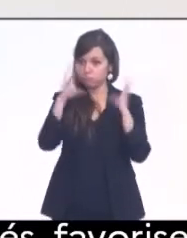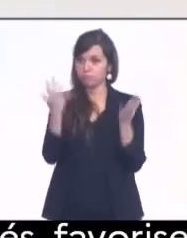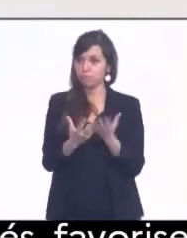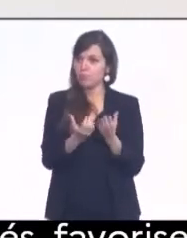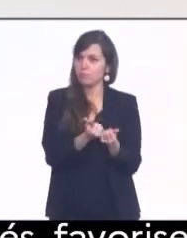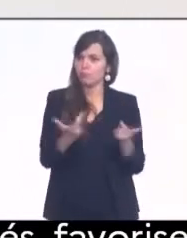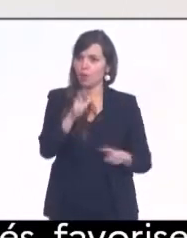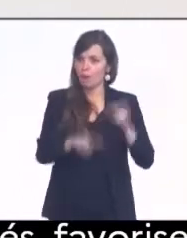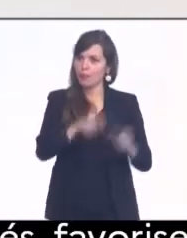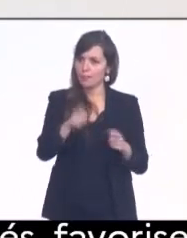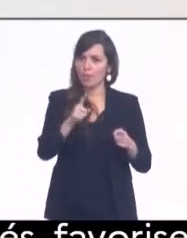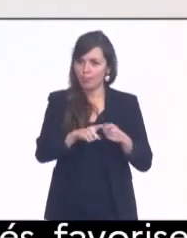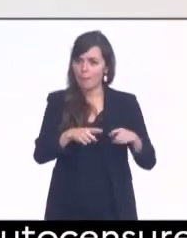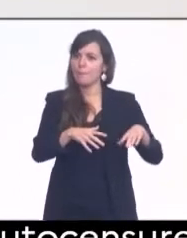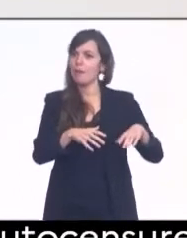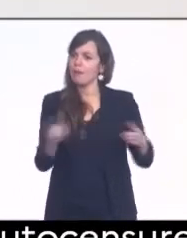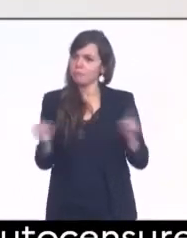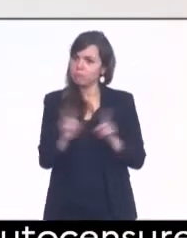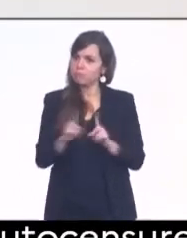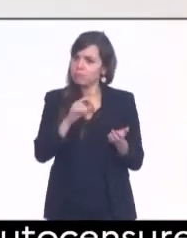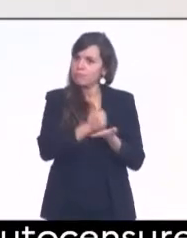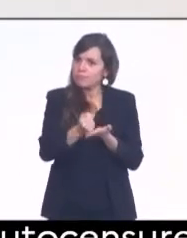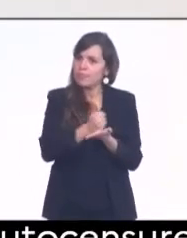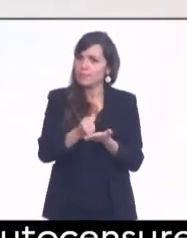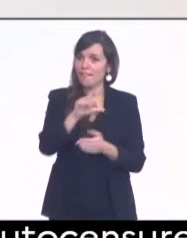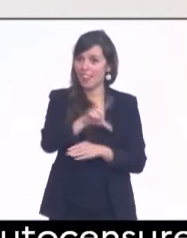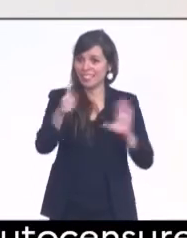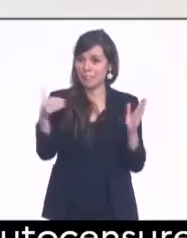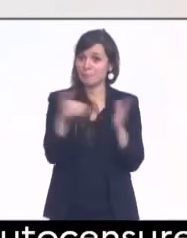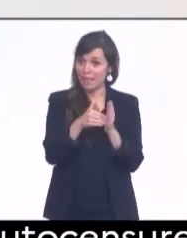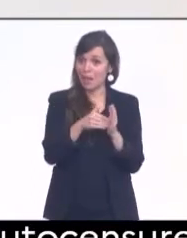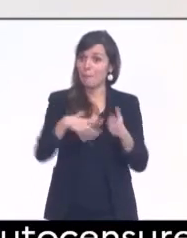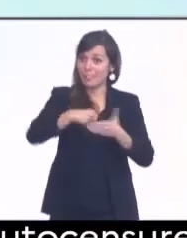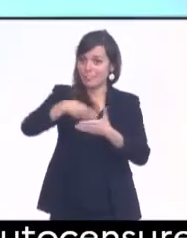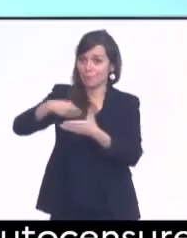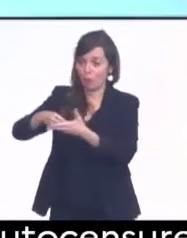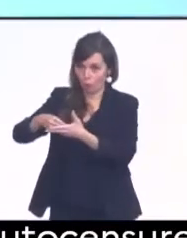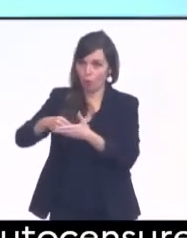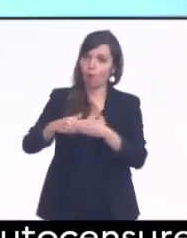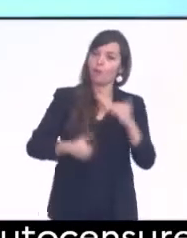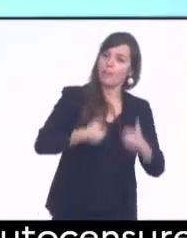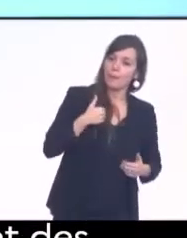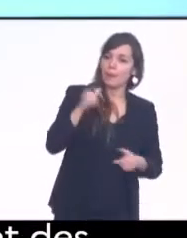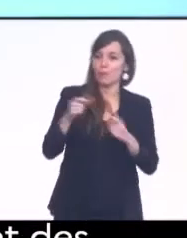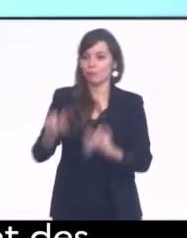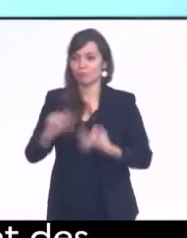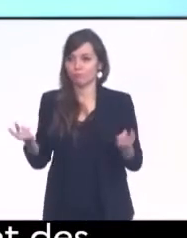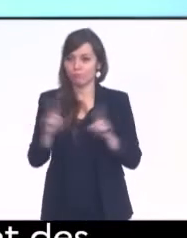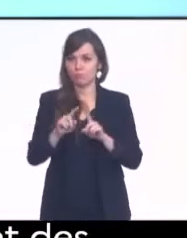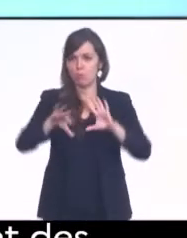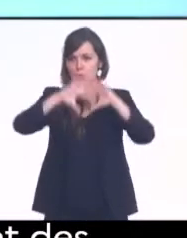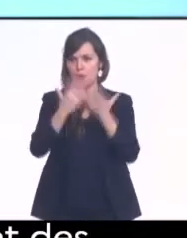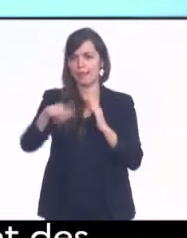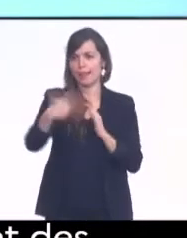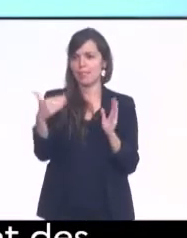sont engagés, mobilisant 26 000 participants, employeurs et personnes, dans le cadre de 13 000 duos. Du